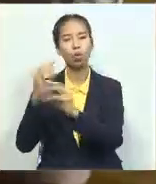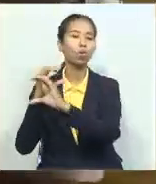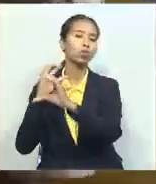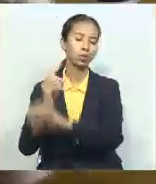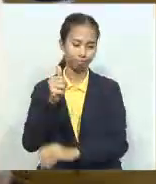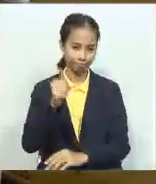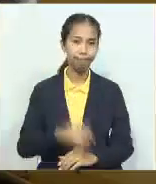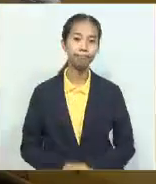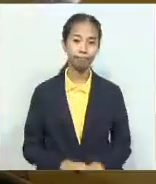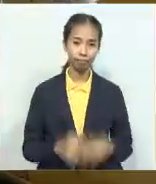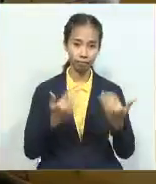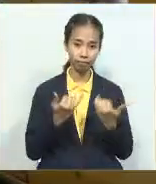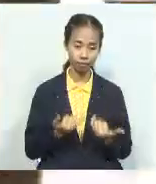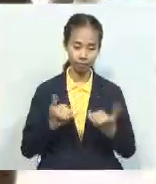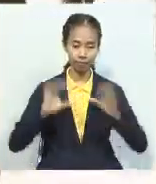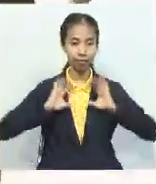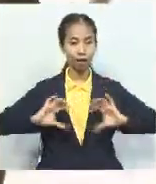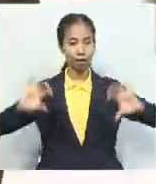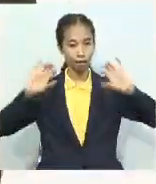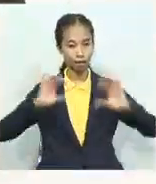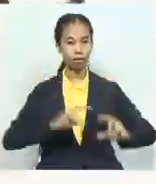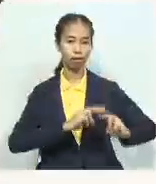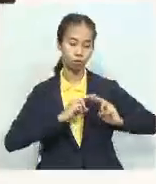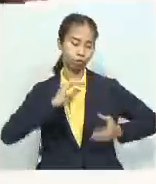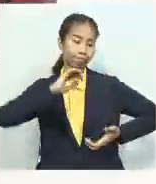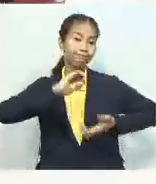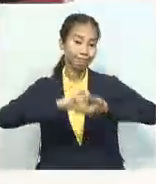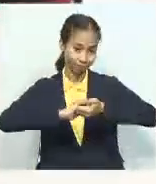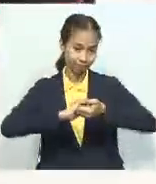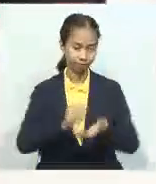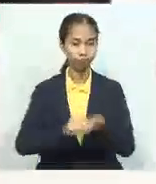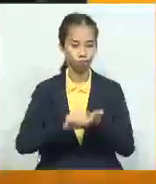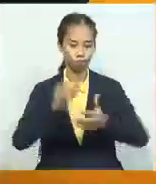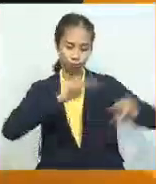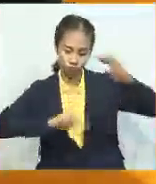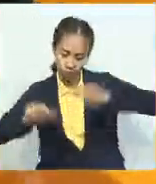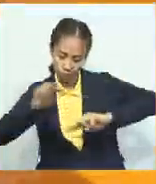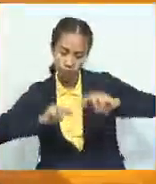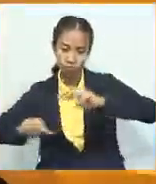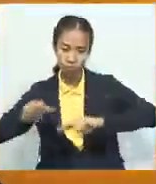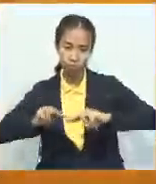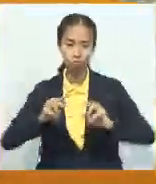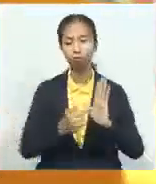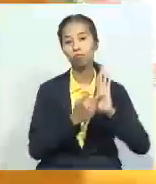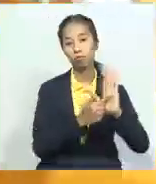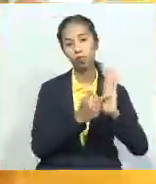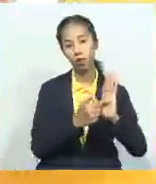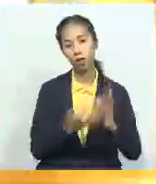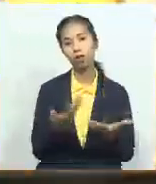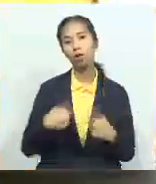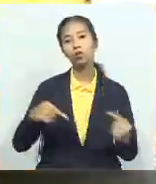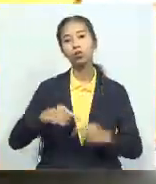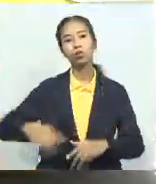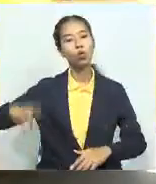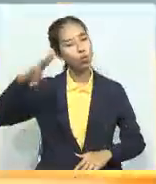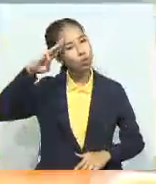ขณะที่หน่วยงานภาครัฐและภาคเอกชนนะคะได้ร่วมกันจัดกิจกรรมในการอำนวยความสะดวกให้กับประชาชนเช่นกิจกรรมบำเพ็ญประโยชน์ของลูกเสือ